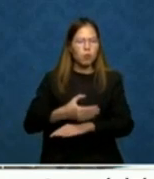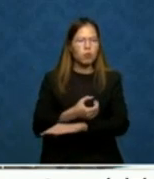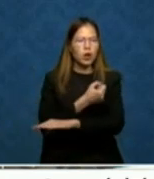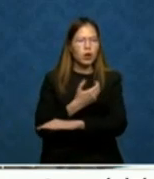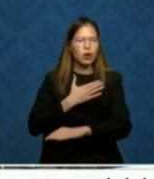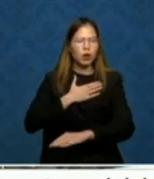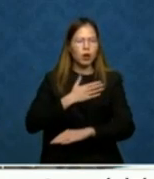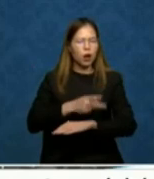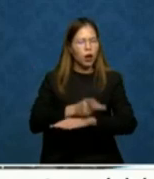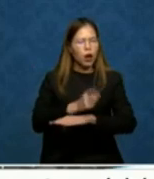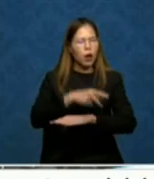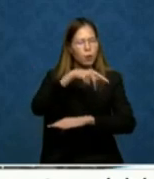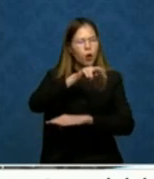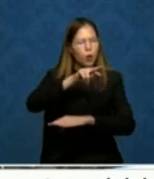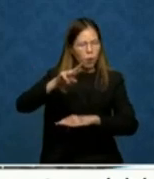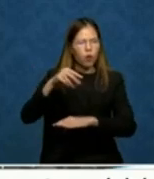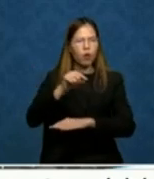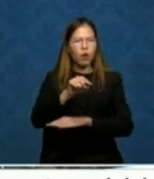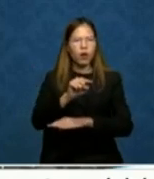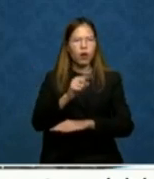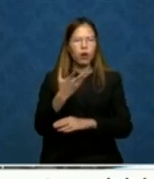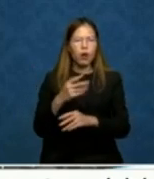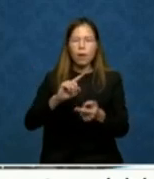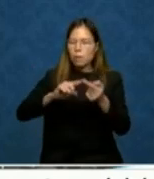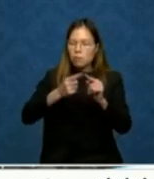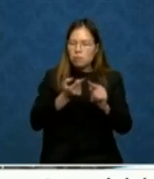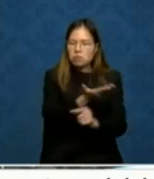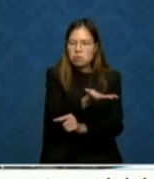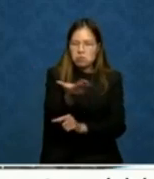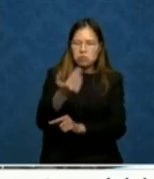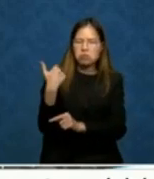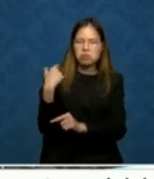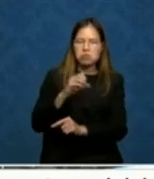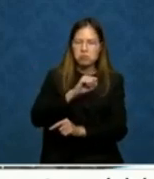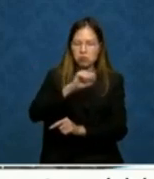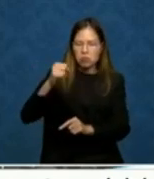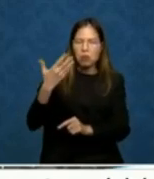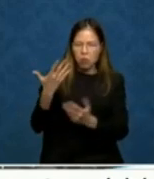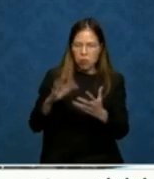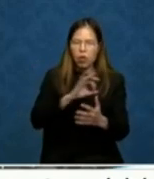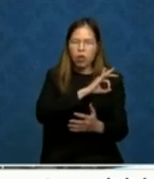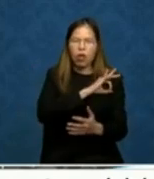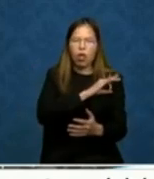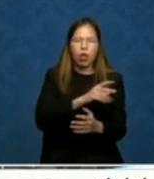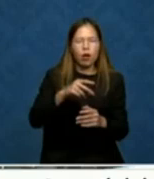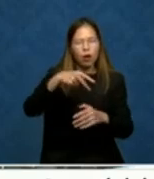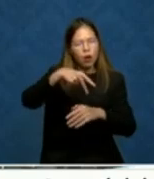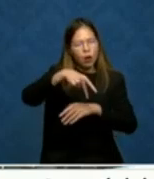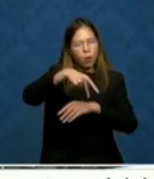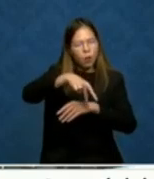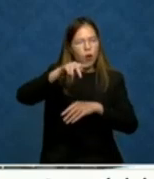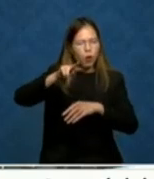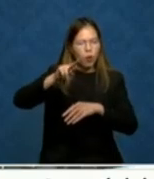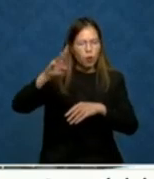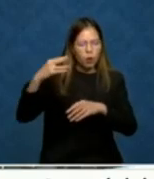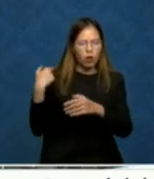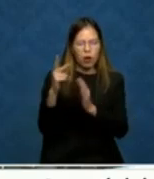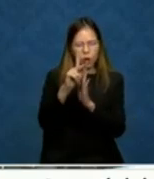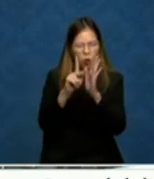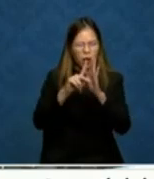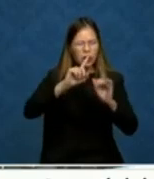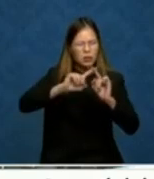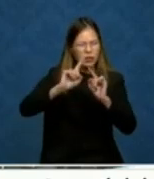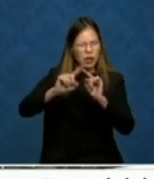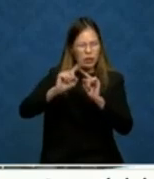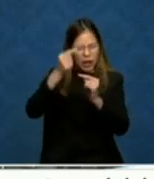านประธานครับในพรบฉบับนี้เพื่อนๆสมาชิกก็ได้พูดกันในส่วนของข้อกฎหมายและมุมมองต่างๆอย่